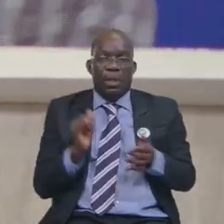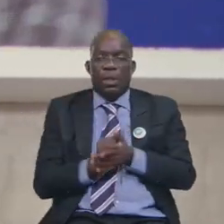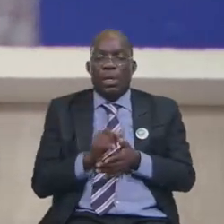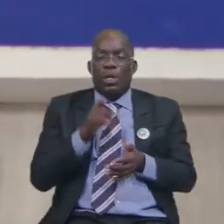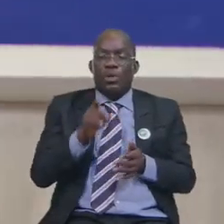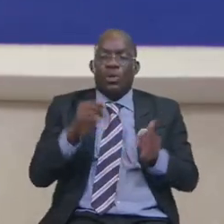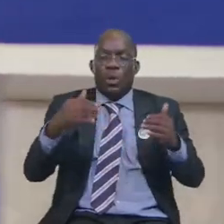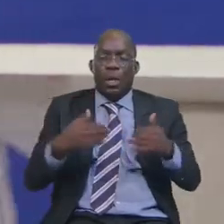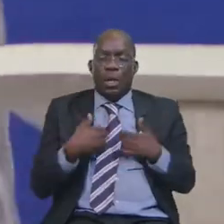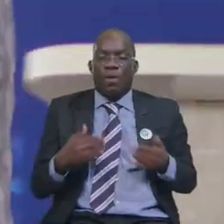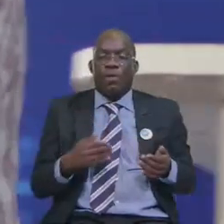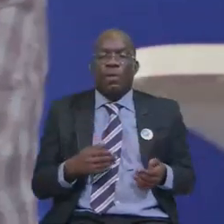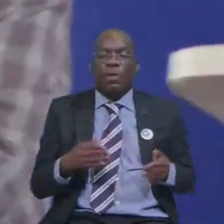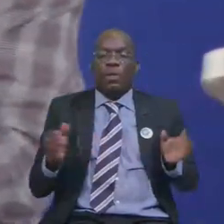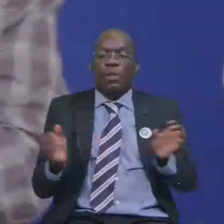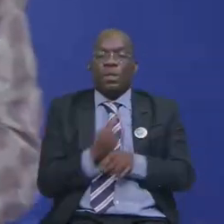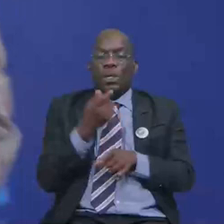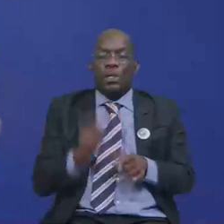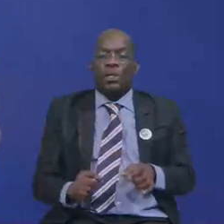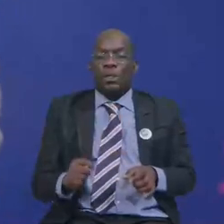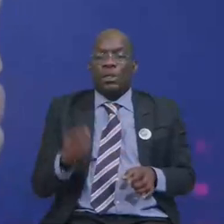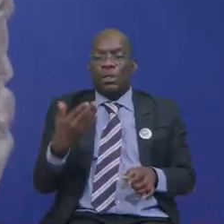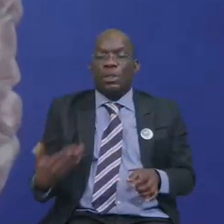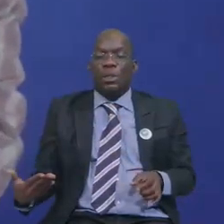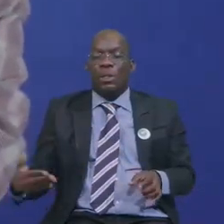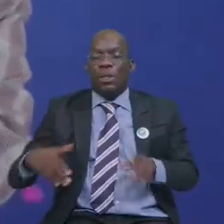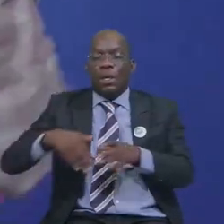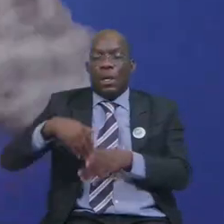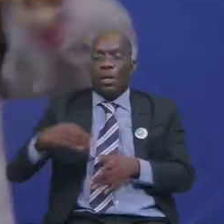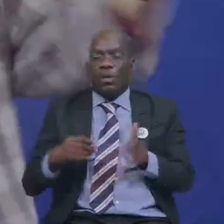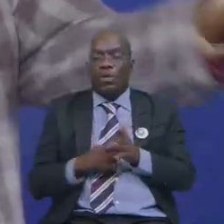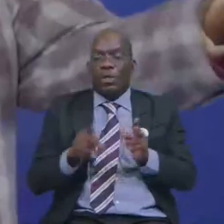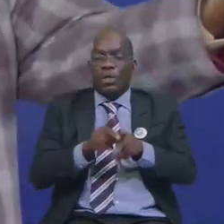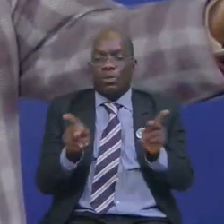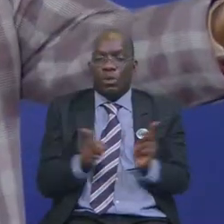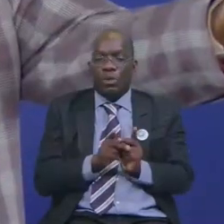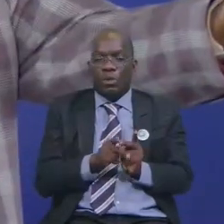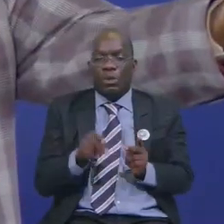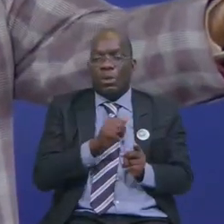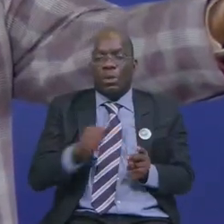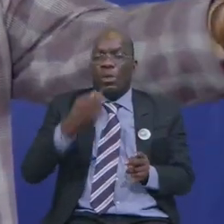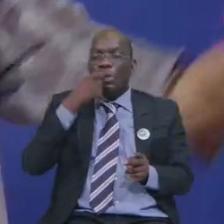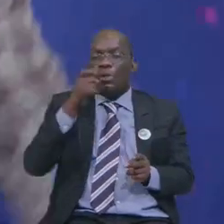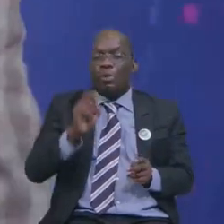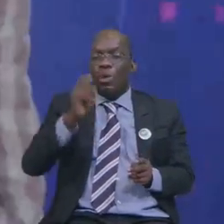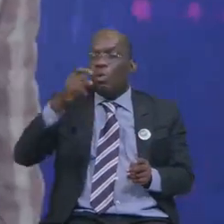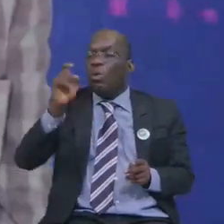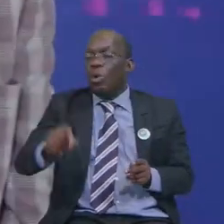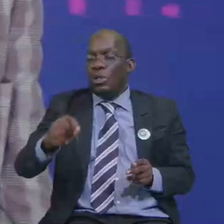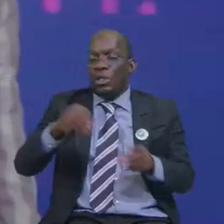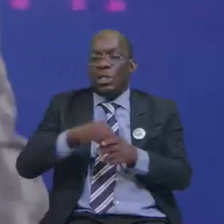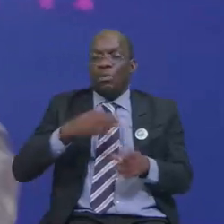et que nous partons avec cette chose une nécessité dans nos vies